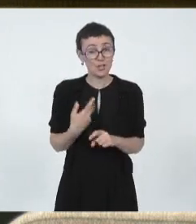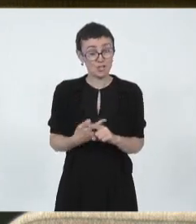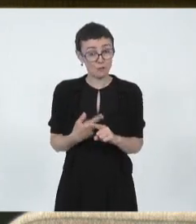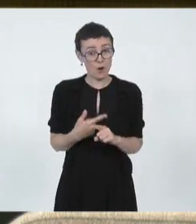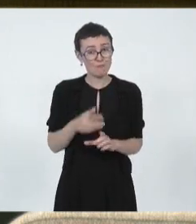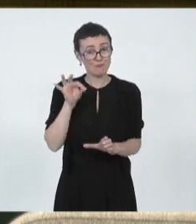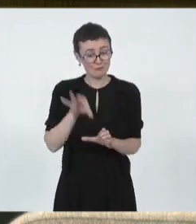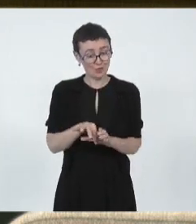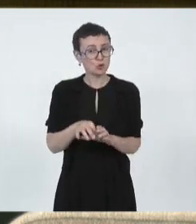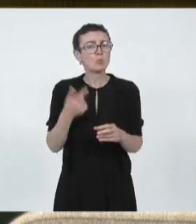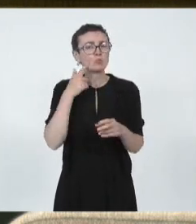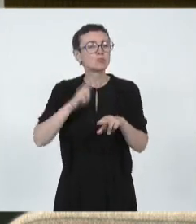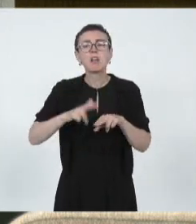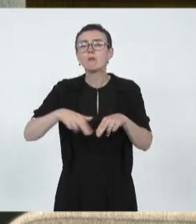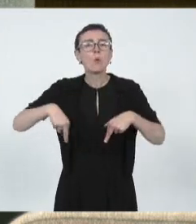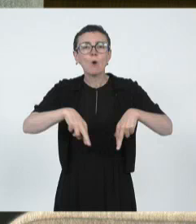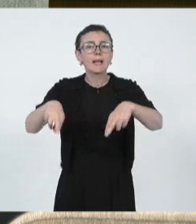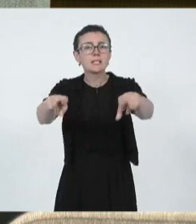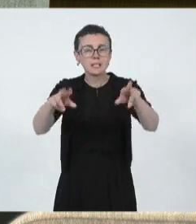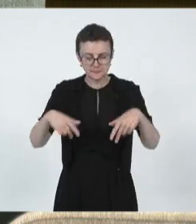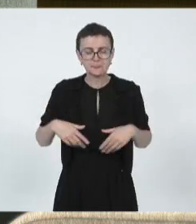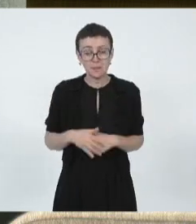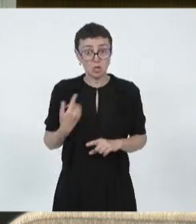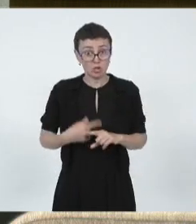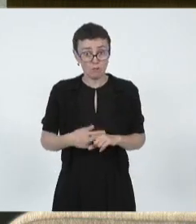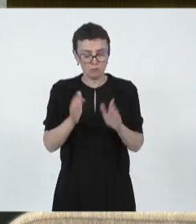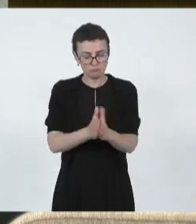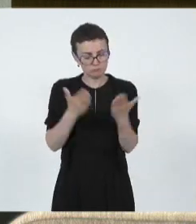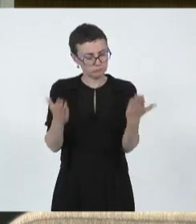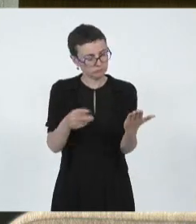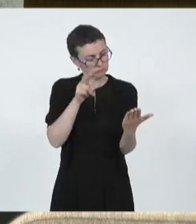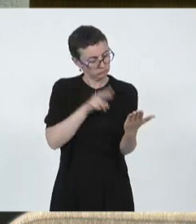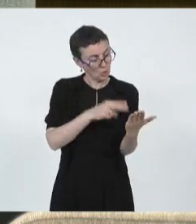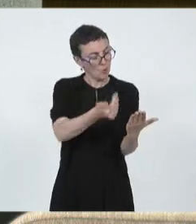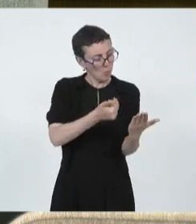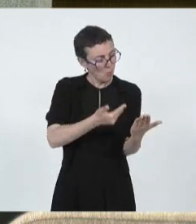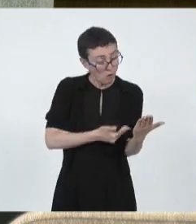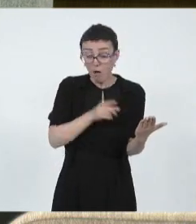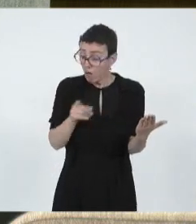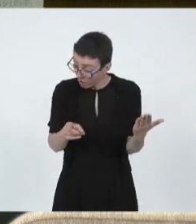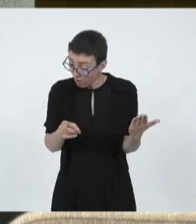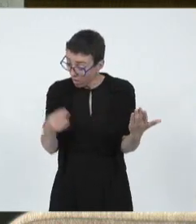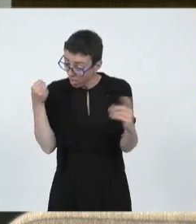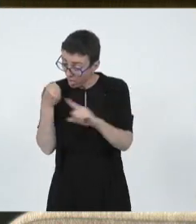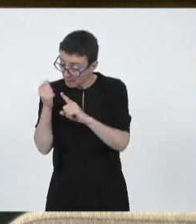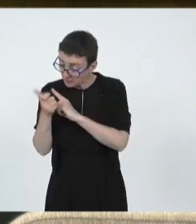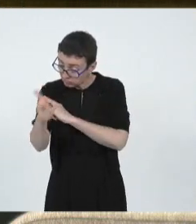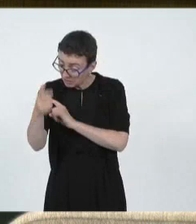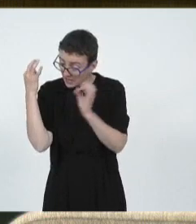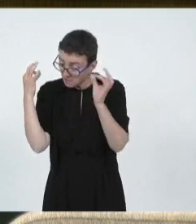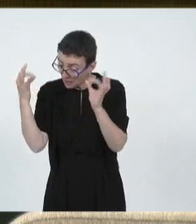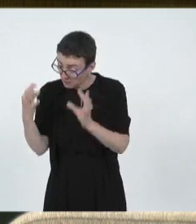comporte désormais des indications sur la qualification des projets à l'aune du budget climatique. Pour autant, les